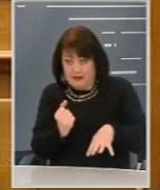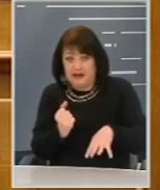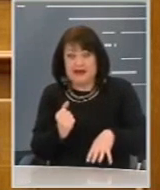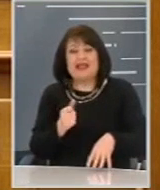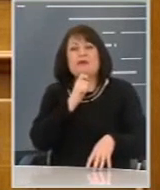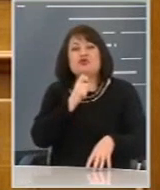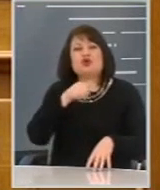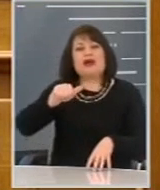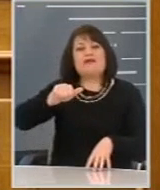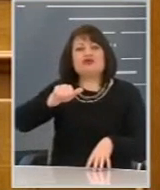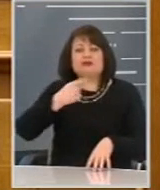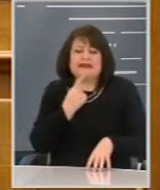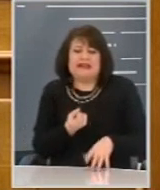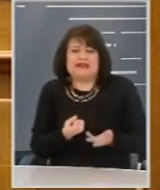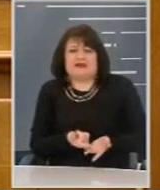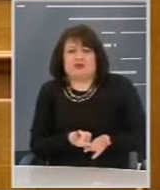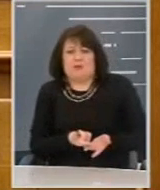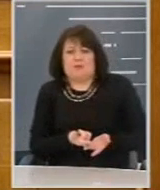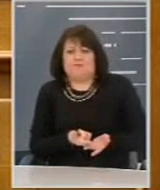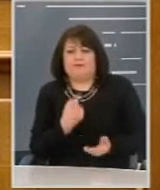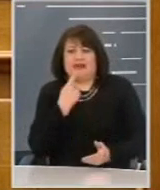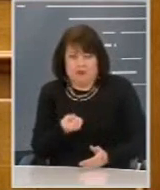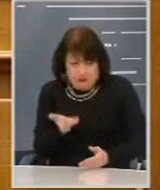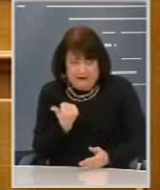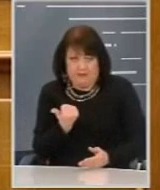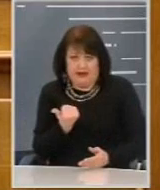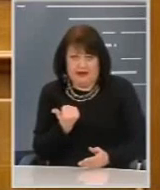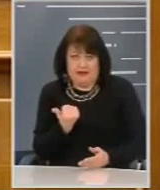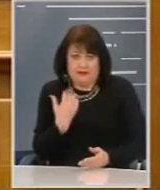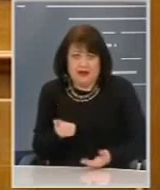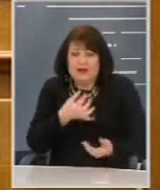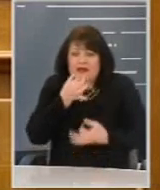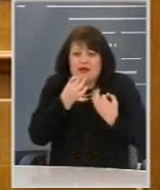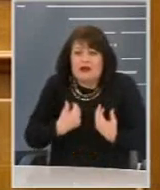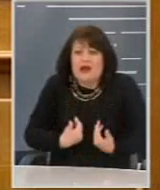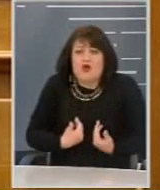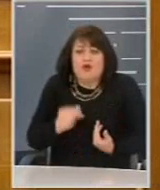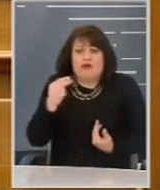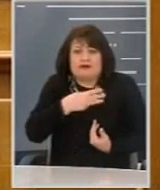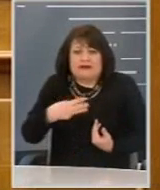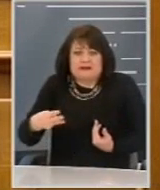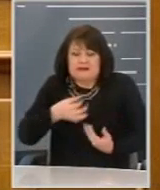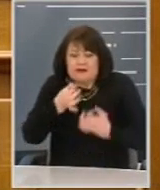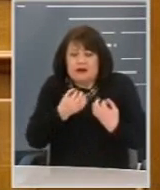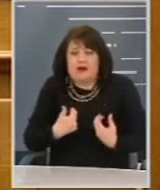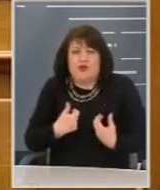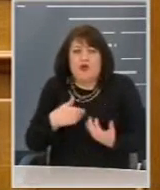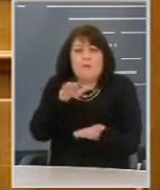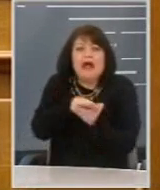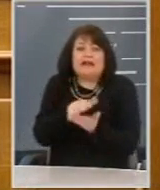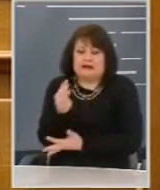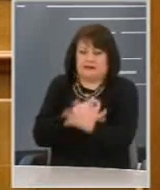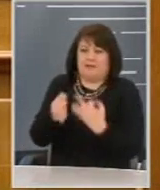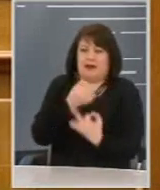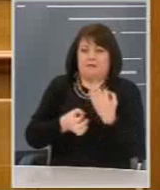είναι, λέει, τι να λέμε τώρα, τι να σας πω, να σας πω ότι δεν υφίσταται? Δεν τα λέμε εμείς. Δεν τα λένε οι βουλευτές του ΣΥΡΙΖΑ. Πέραν όμως